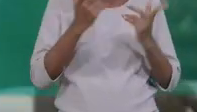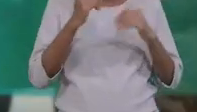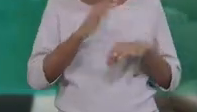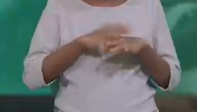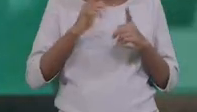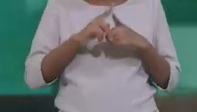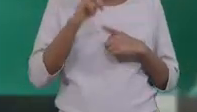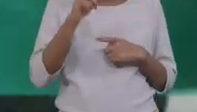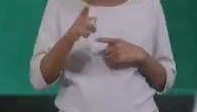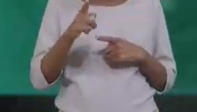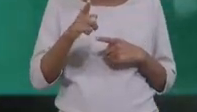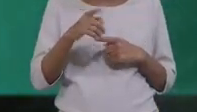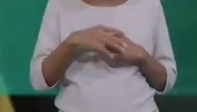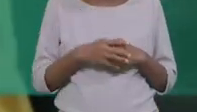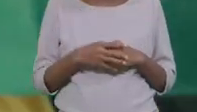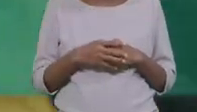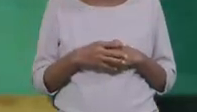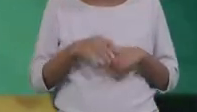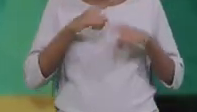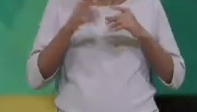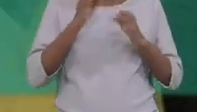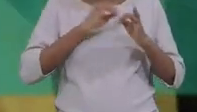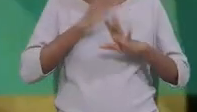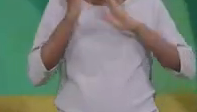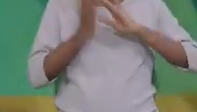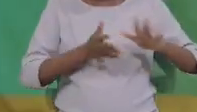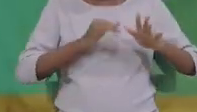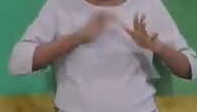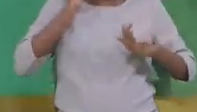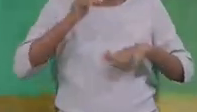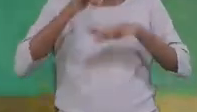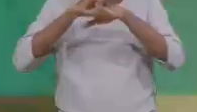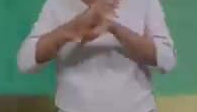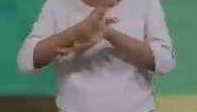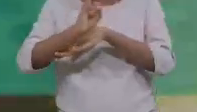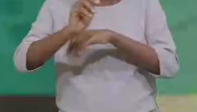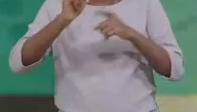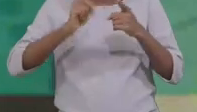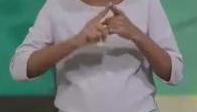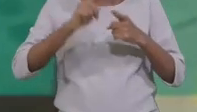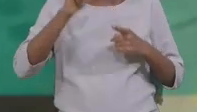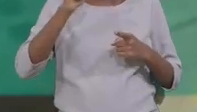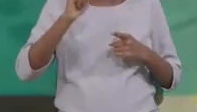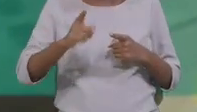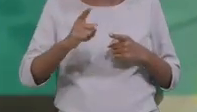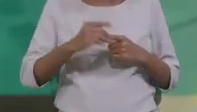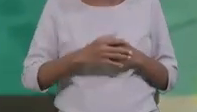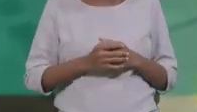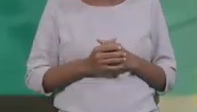consolateur ne viendra pas vers vous. Mais si je m'en vais, je vous